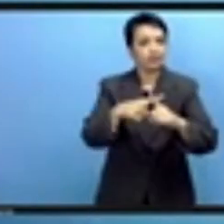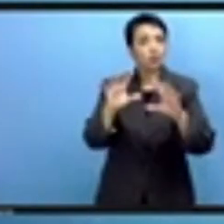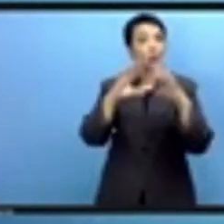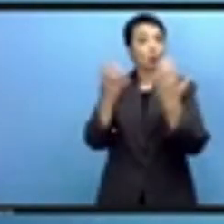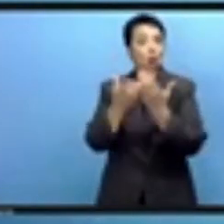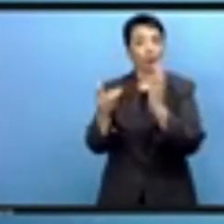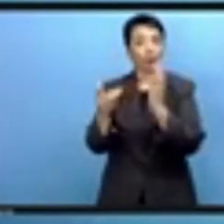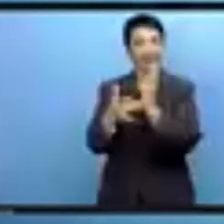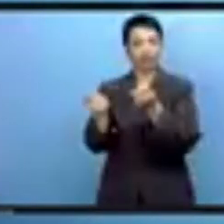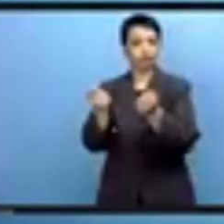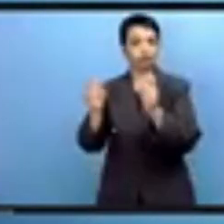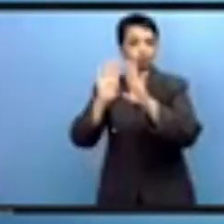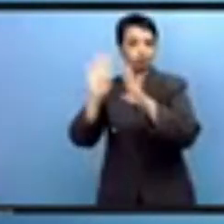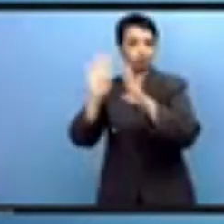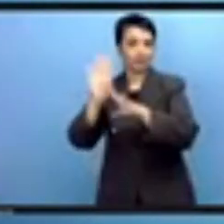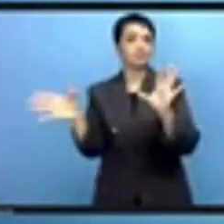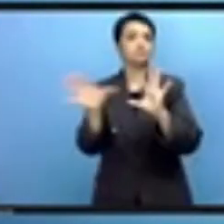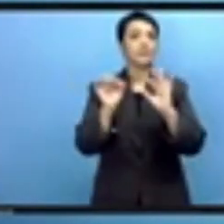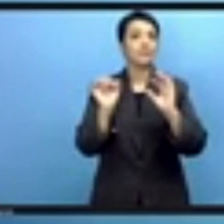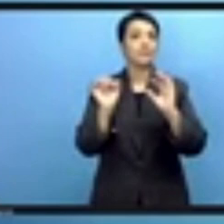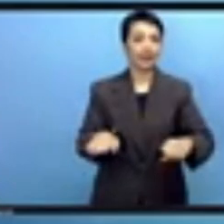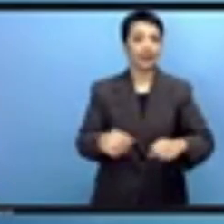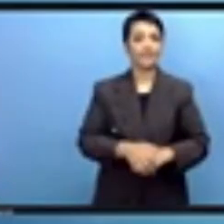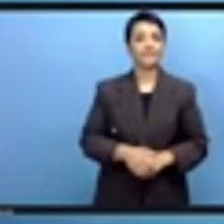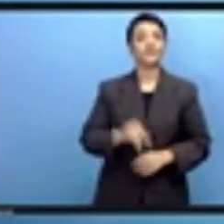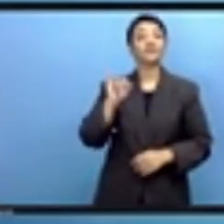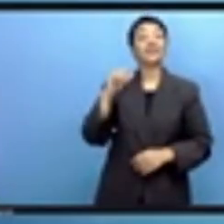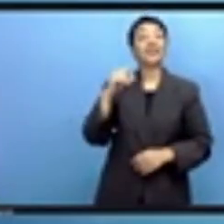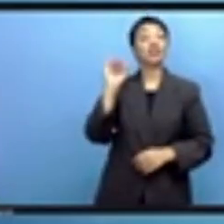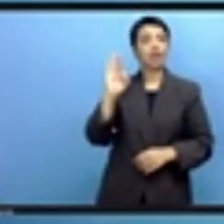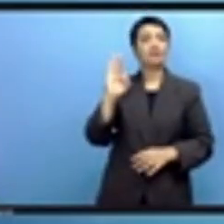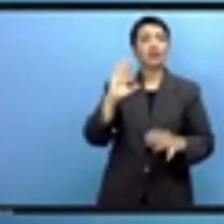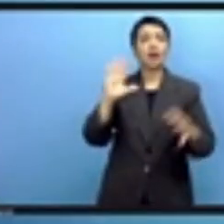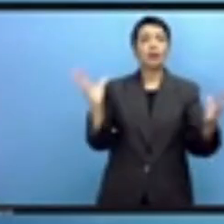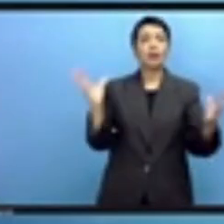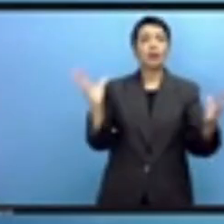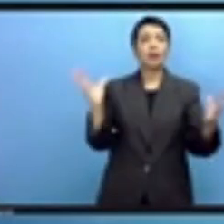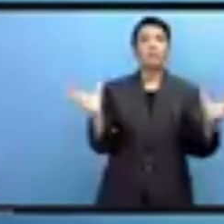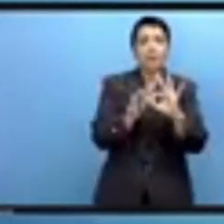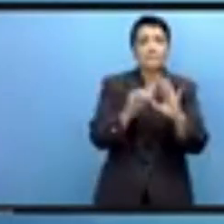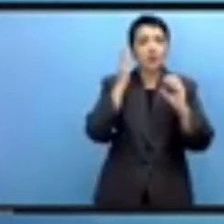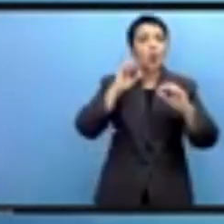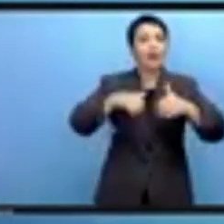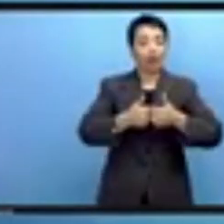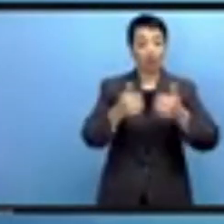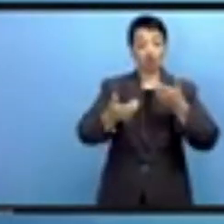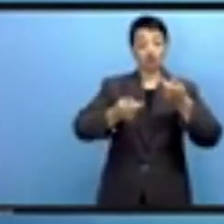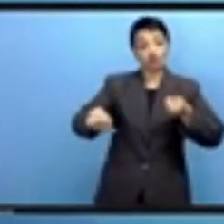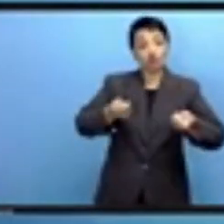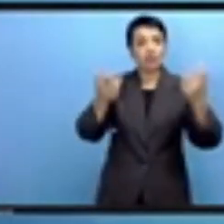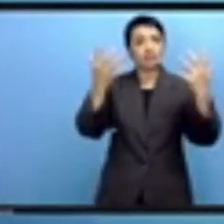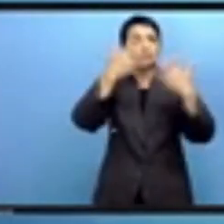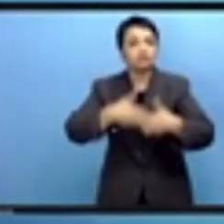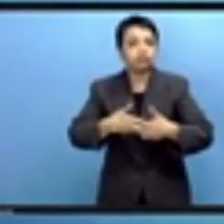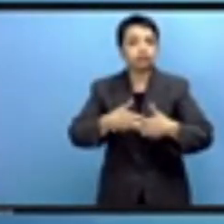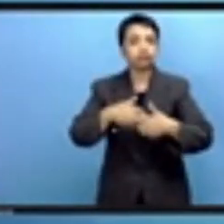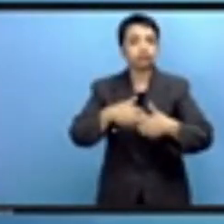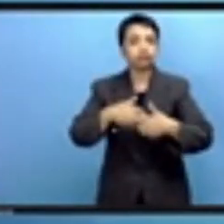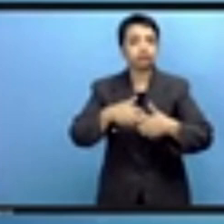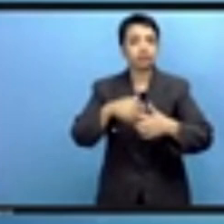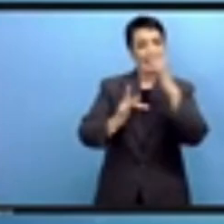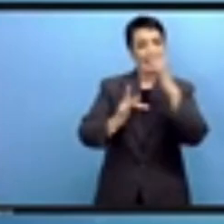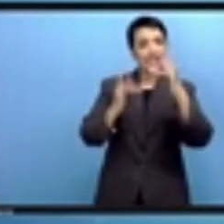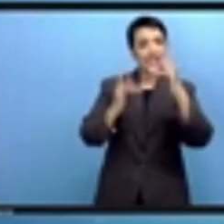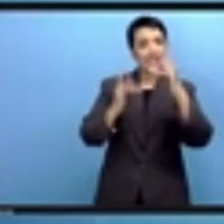头和不同的组织能够都为此努力。我们需要在全